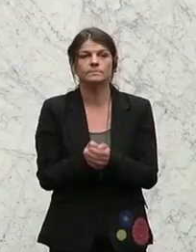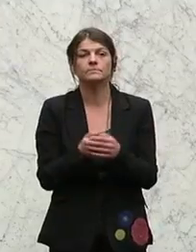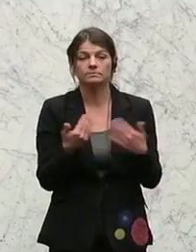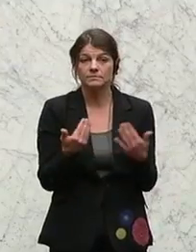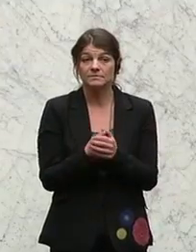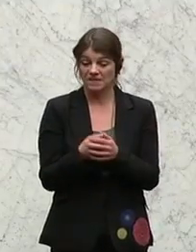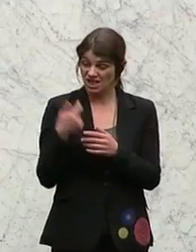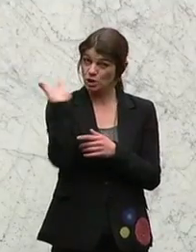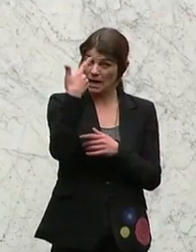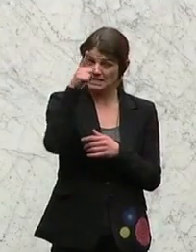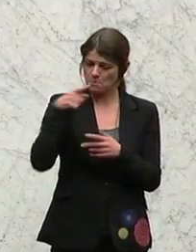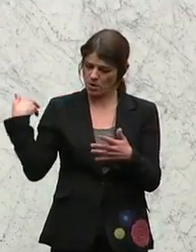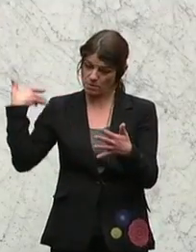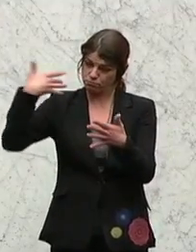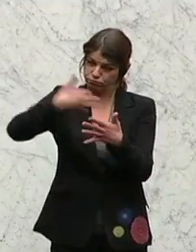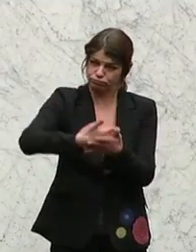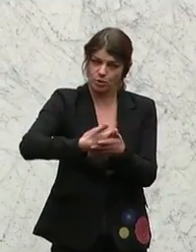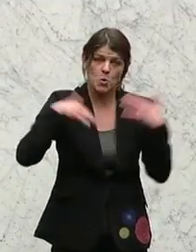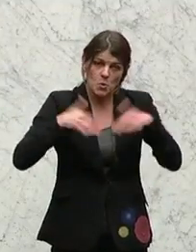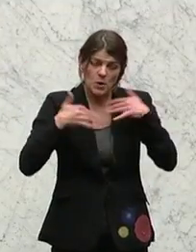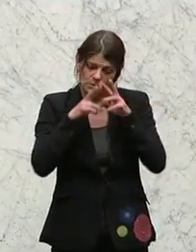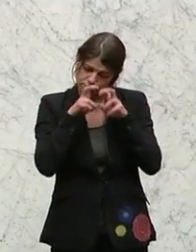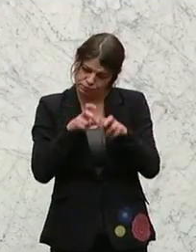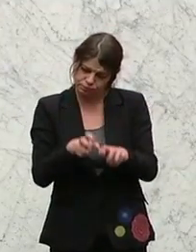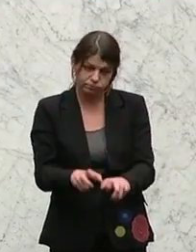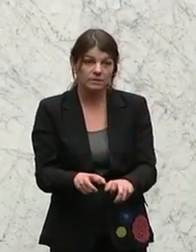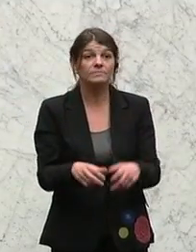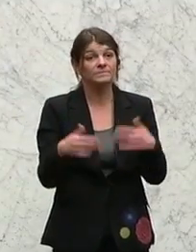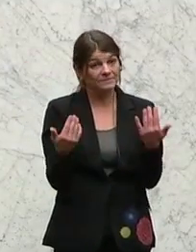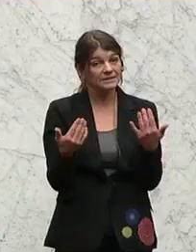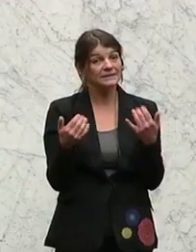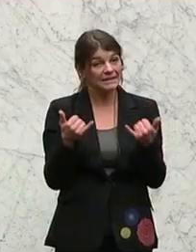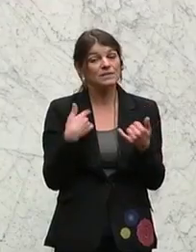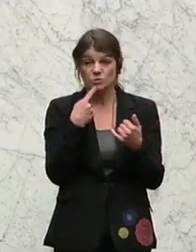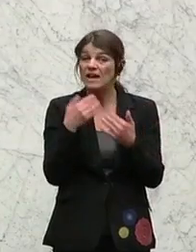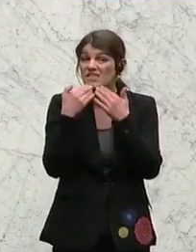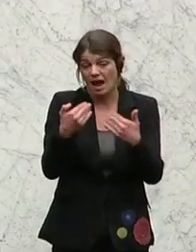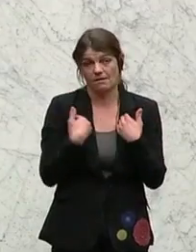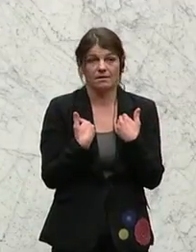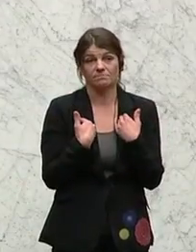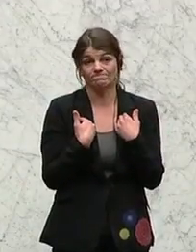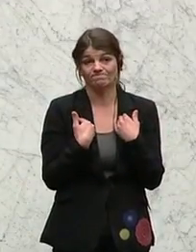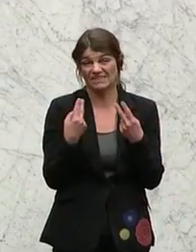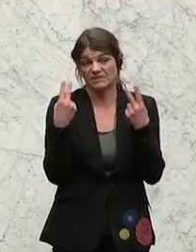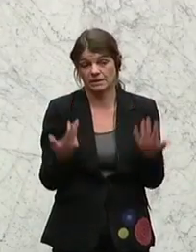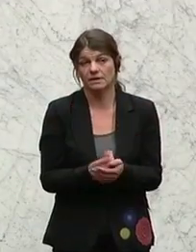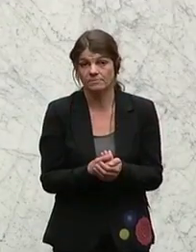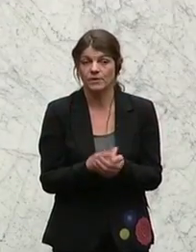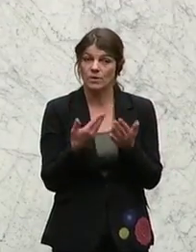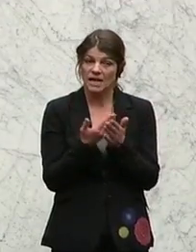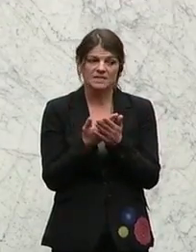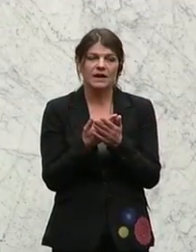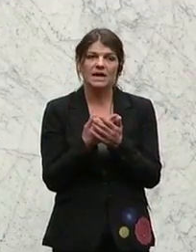20 Monaten intensiver Arbeit ist es auch Zeit, dem Team Danke zu sagen. Und damit möchte ich im